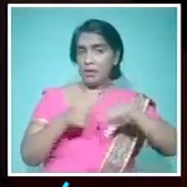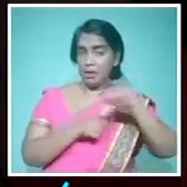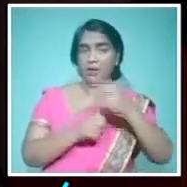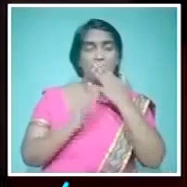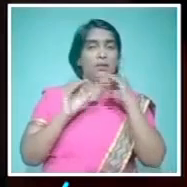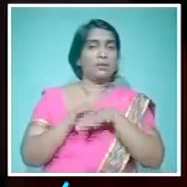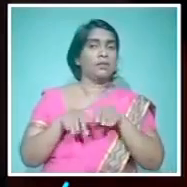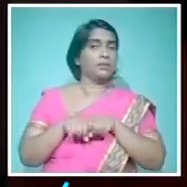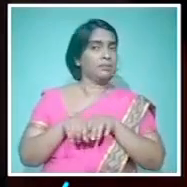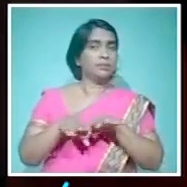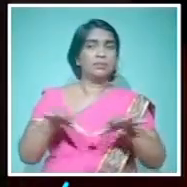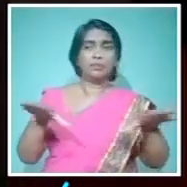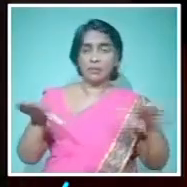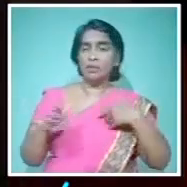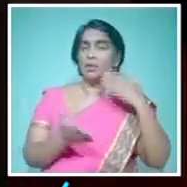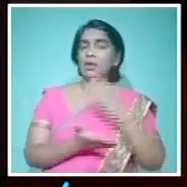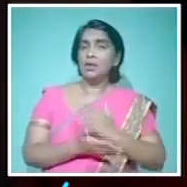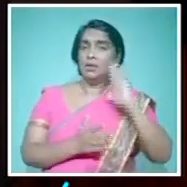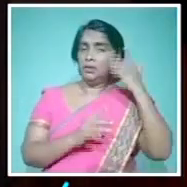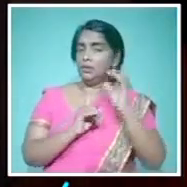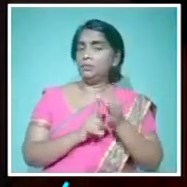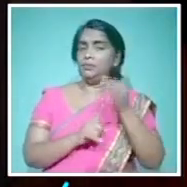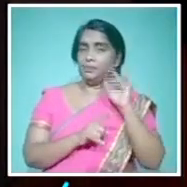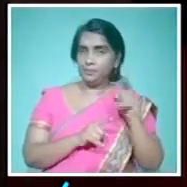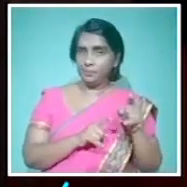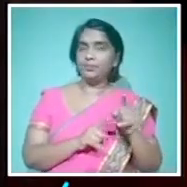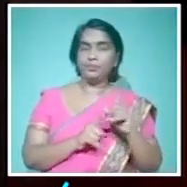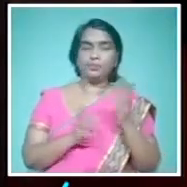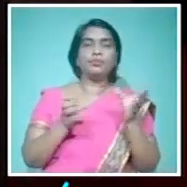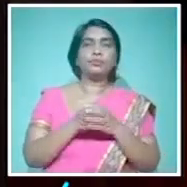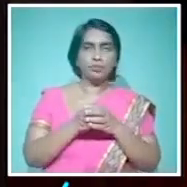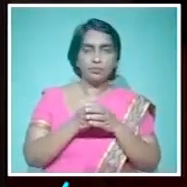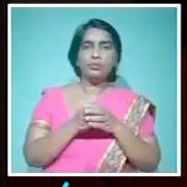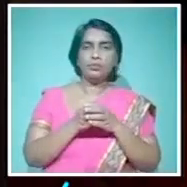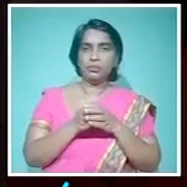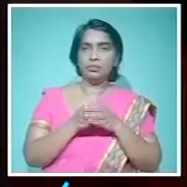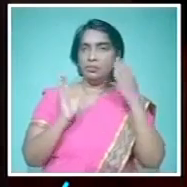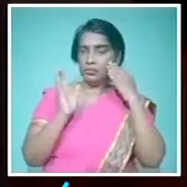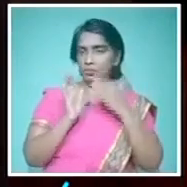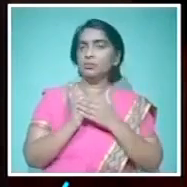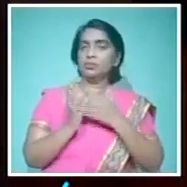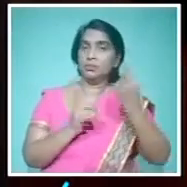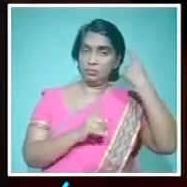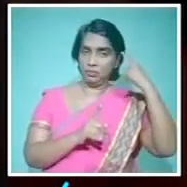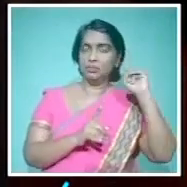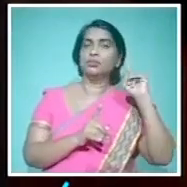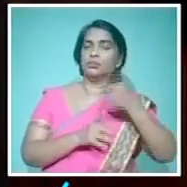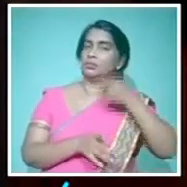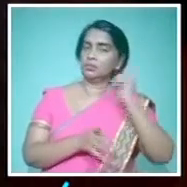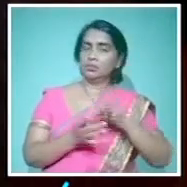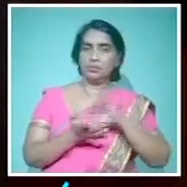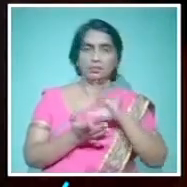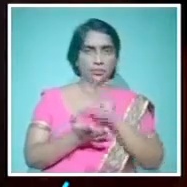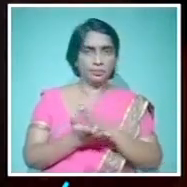पासल तुल पेत्रियां वेलक्वीम संधा विशेष जनाधिपति कार्य साधक बलकाय पीठवीम पिलिबंद योजनावकु तीये सम्मत करनु